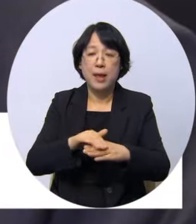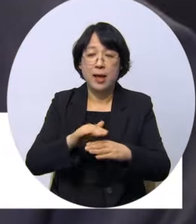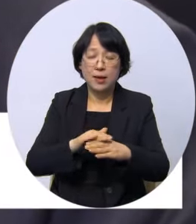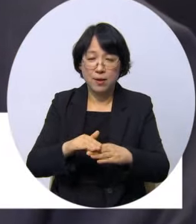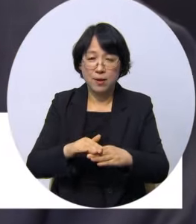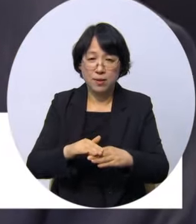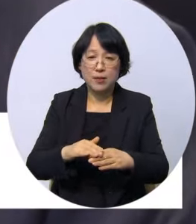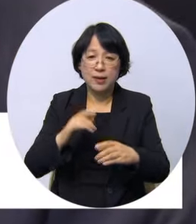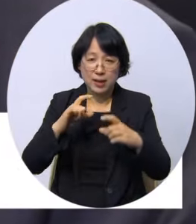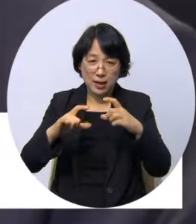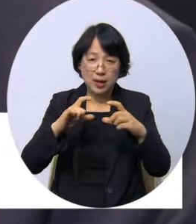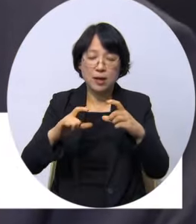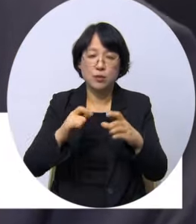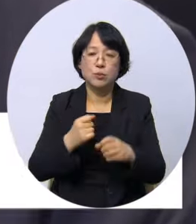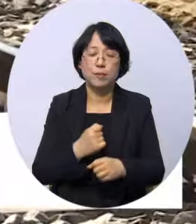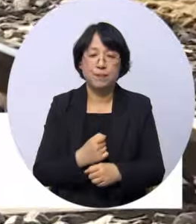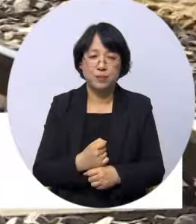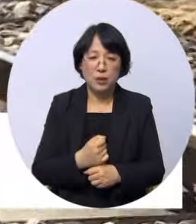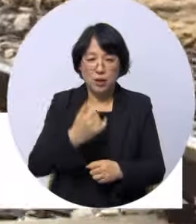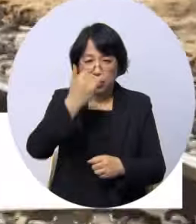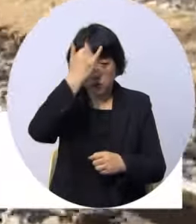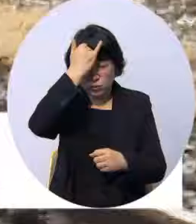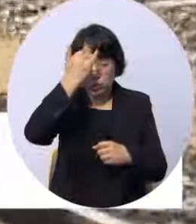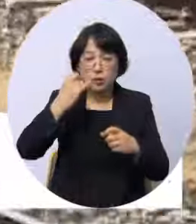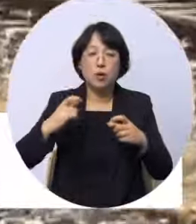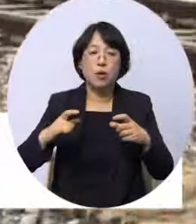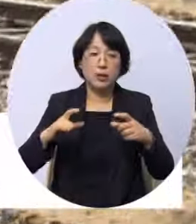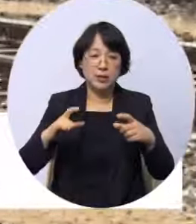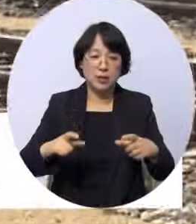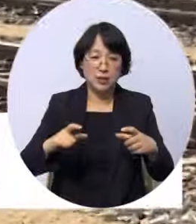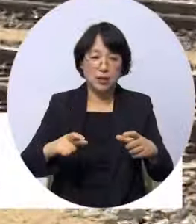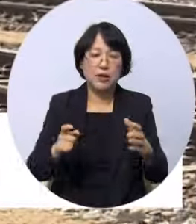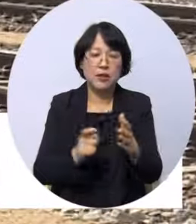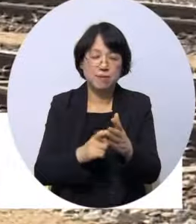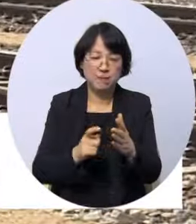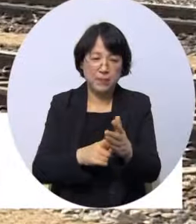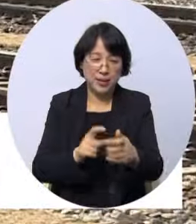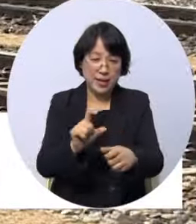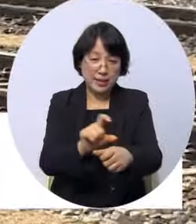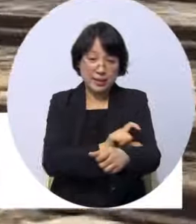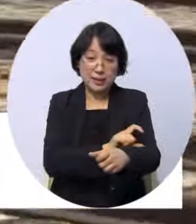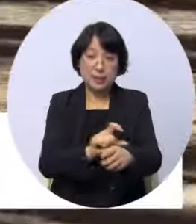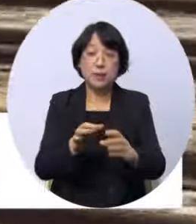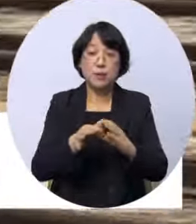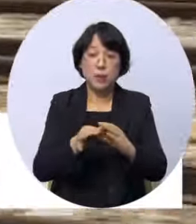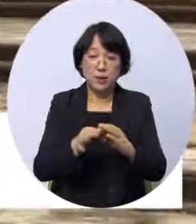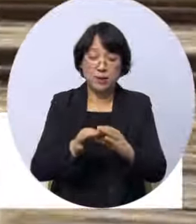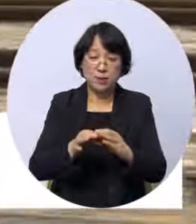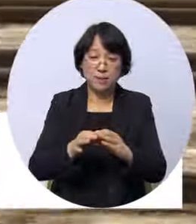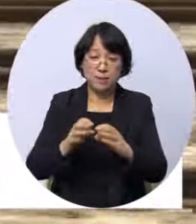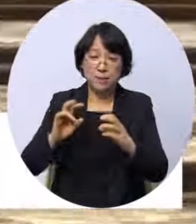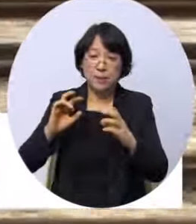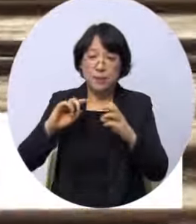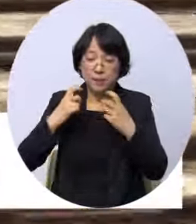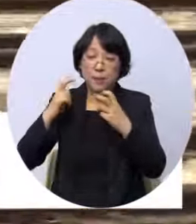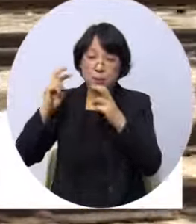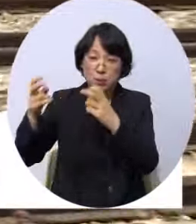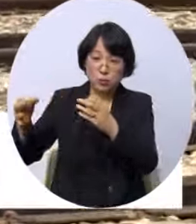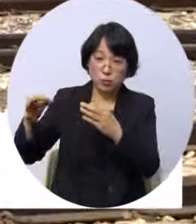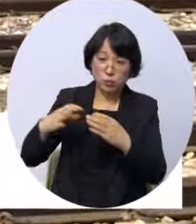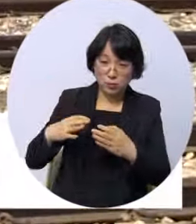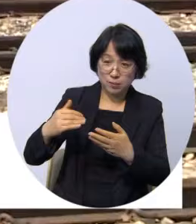강조하고 있습니다 특히 충권 광역 급행철도 CTX 관련해 민간투자 신청이 이미 들어와 있기